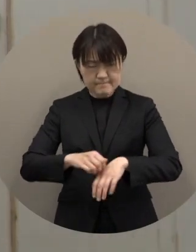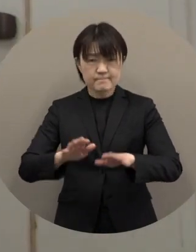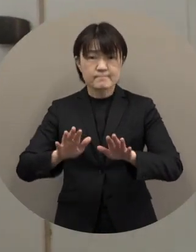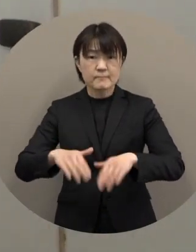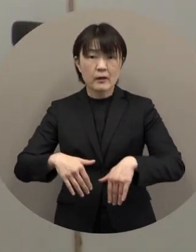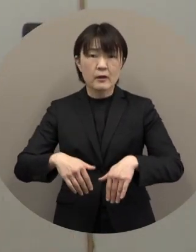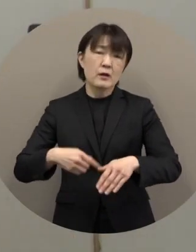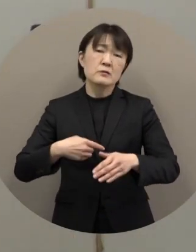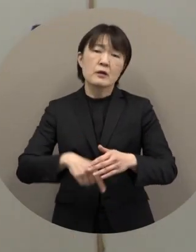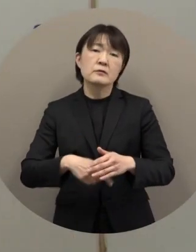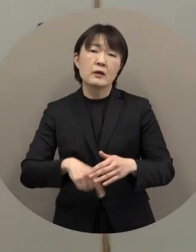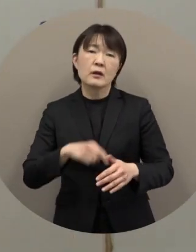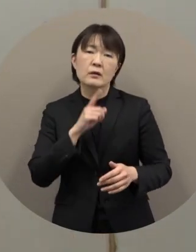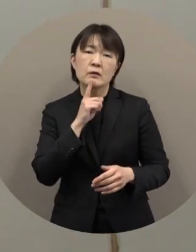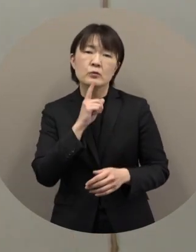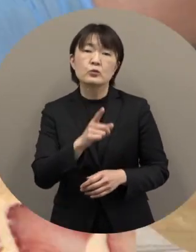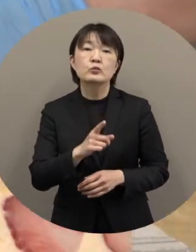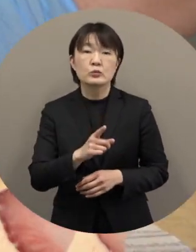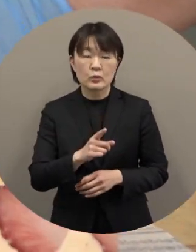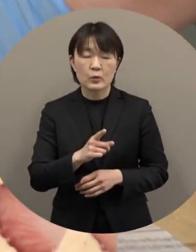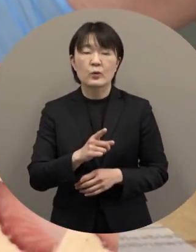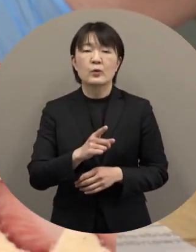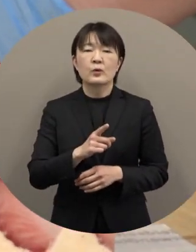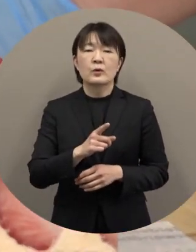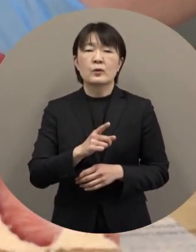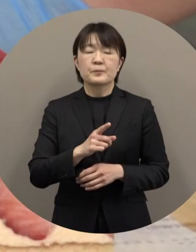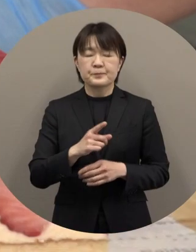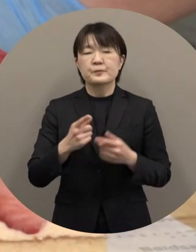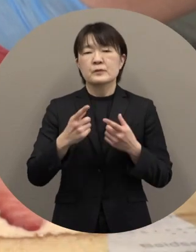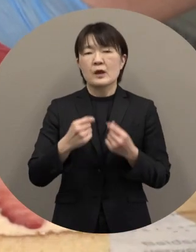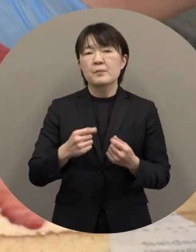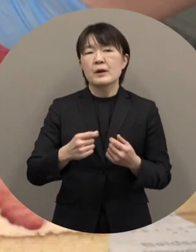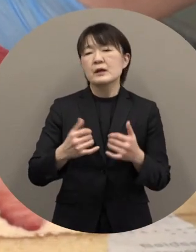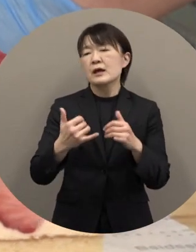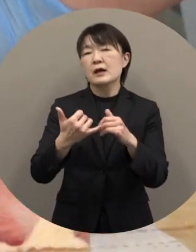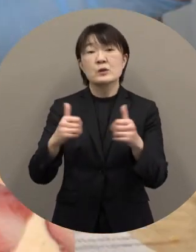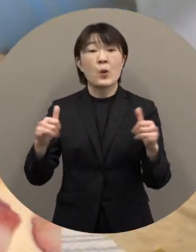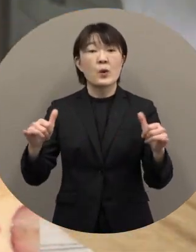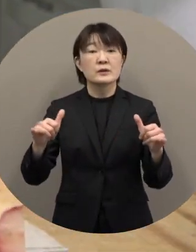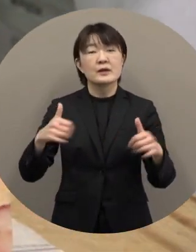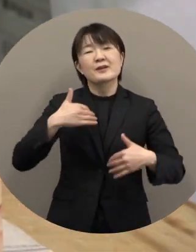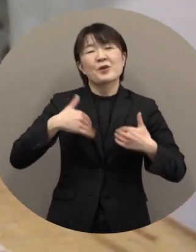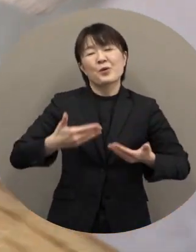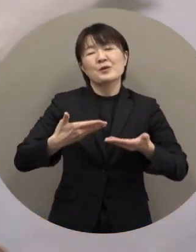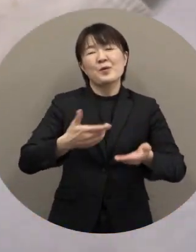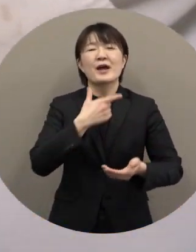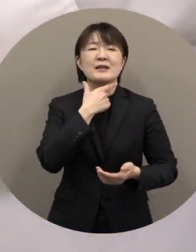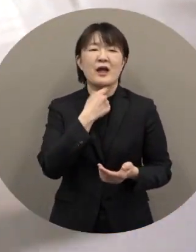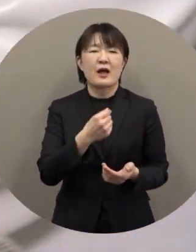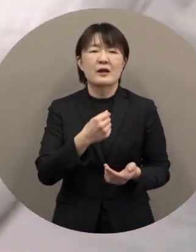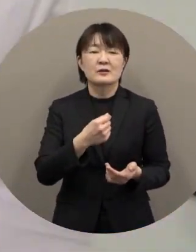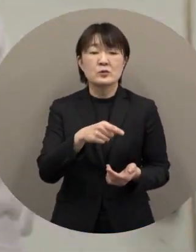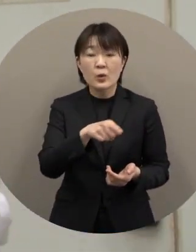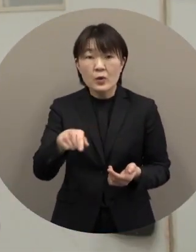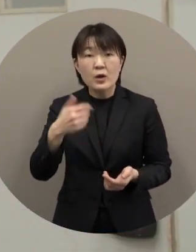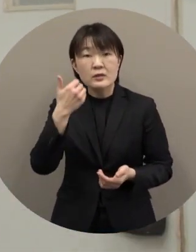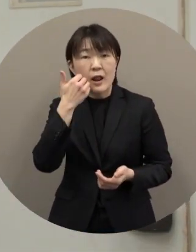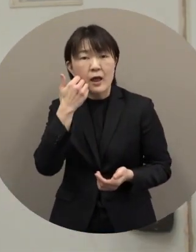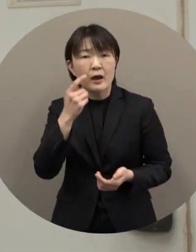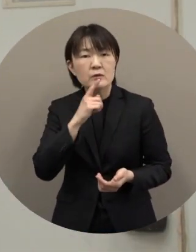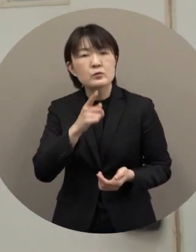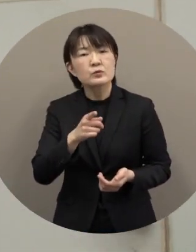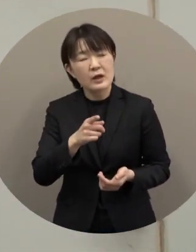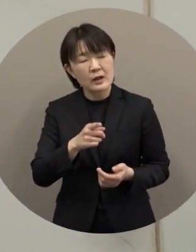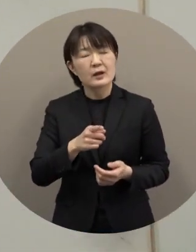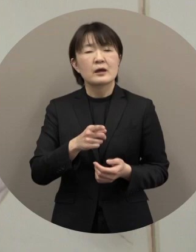や経験をしたかっていうと、やっぱり人に喜んでもらうためなんだけど、誰に喜んでもらいたかったら、やっぱり自